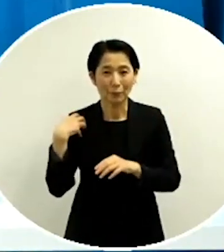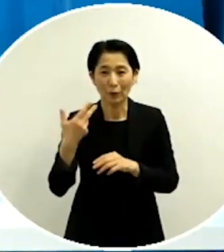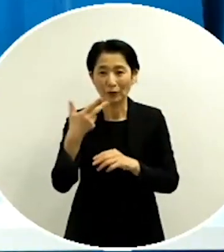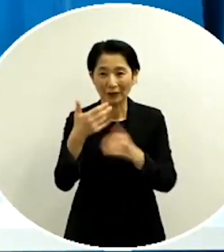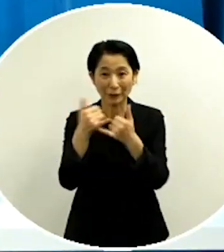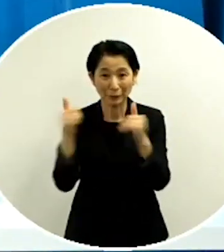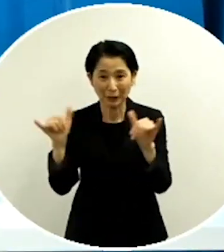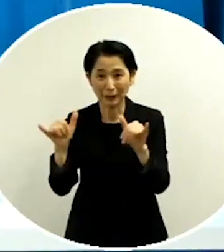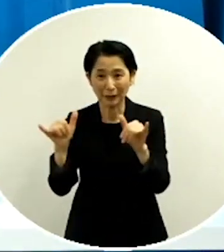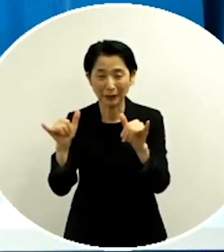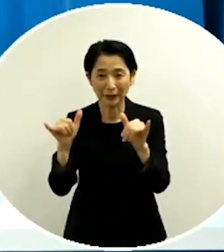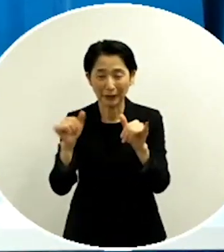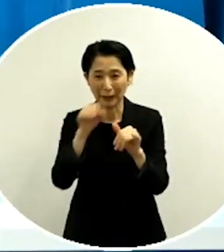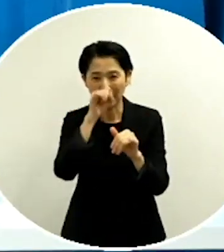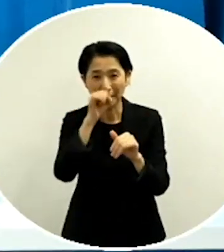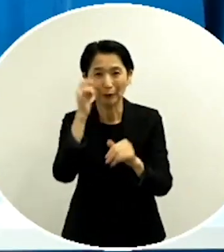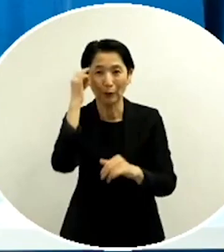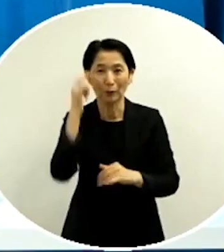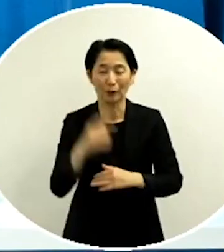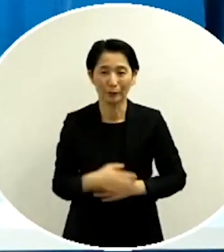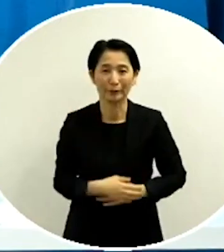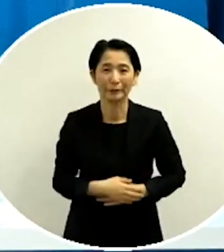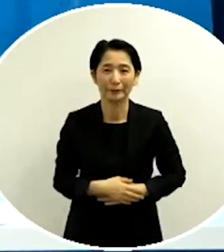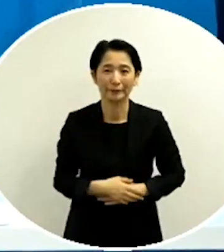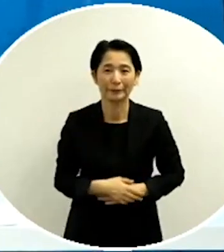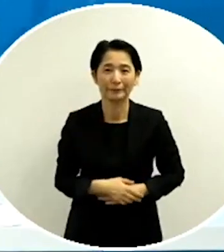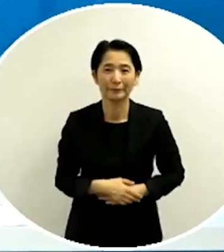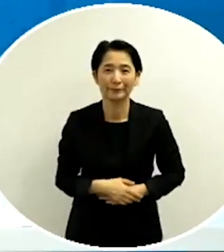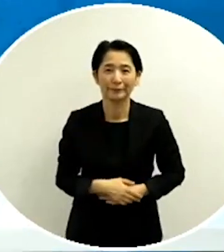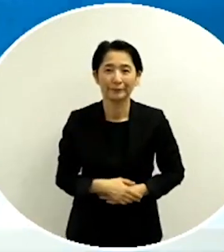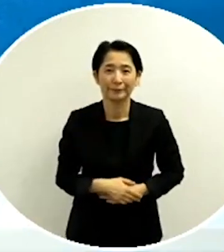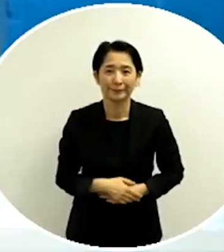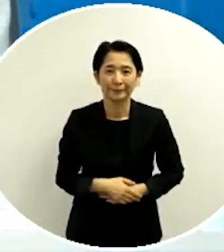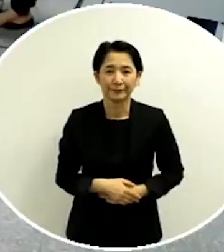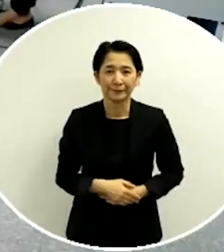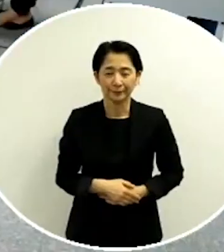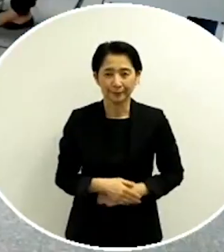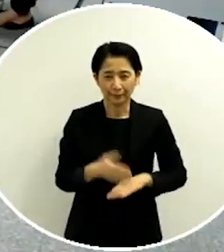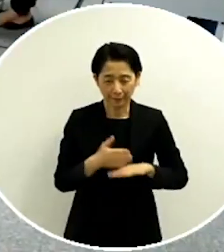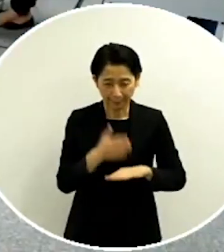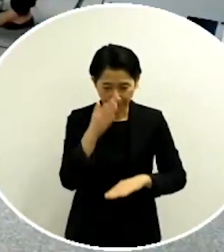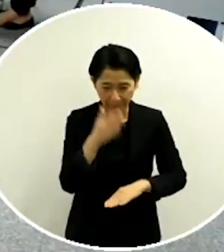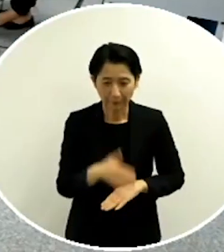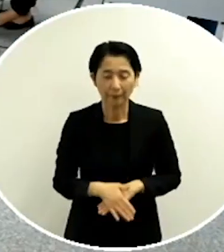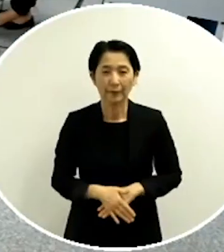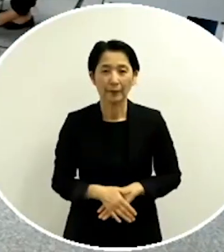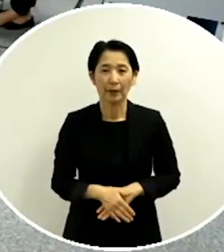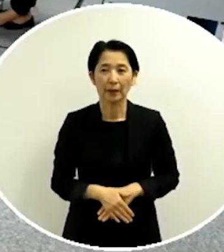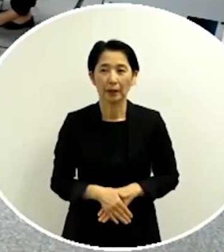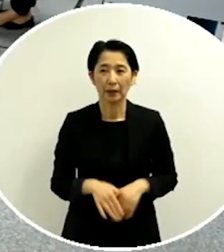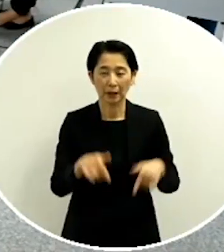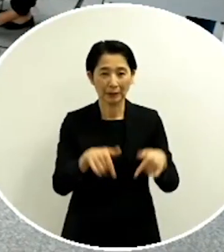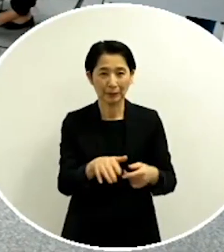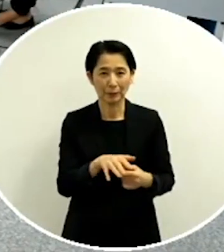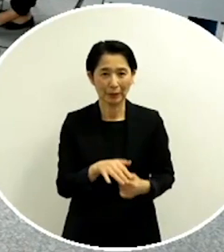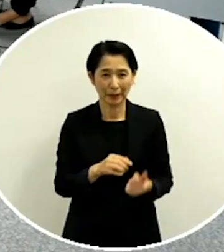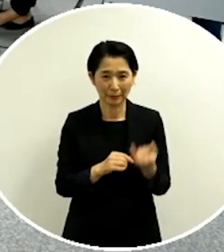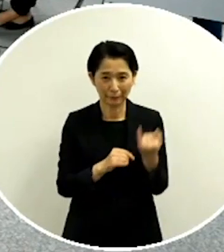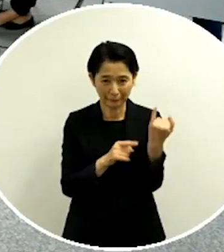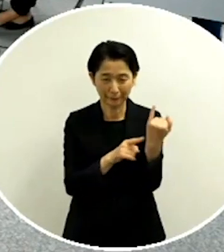に近づけていきたいなと思うはいありがとうございましたでは付きませんしまう候補いたし